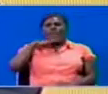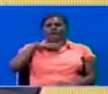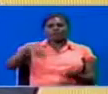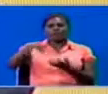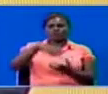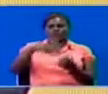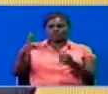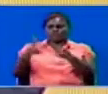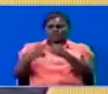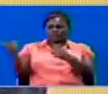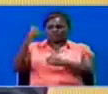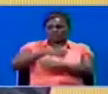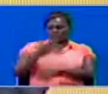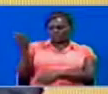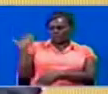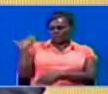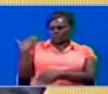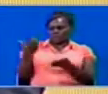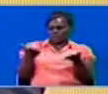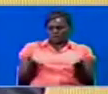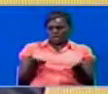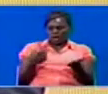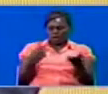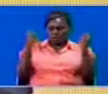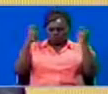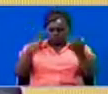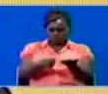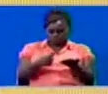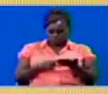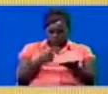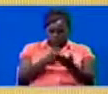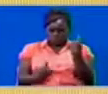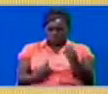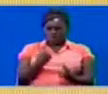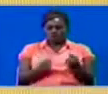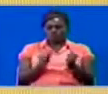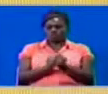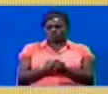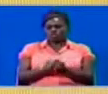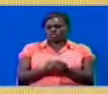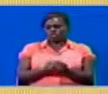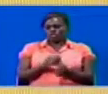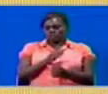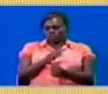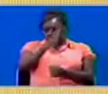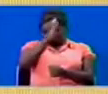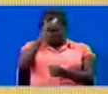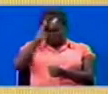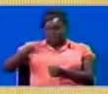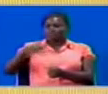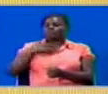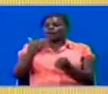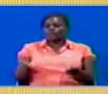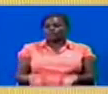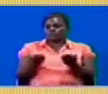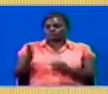siku saba zilizopita. Ni tukio ambalo limezua mdahalo mkali kati ya wanasiasa na kaunti ya Bungoma, huku wakiitisha kuimarishwa kwa usalama